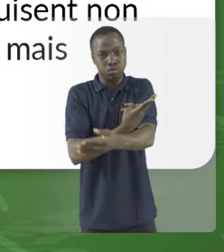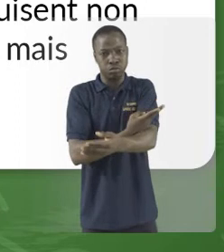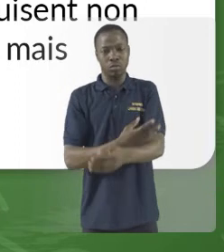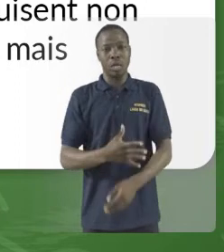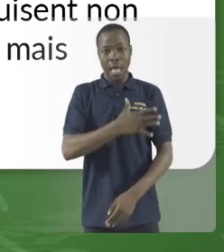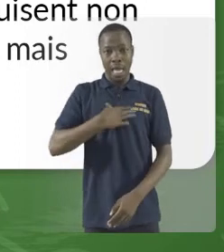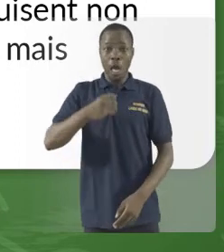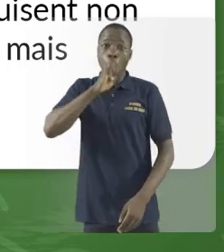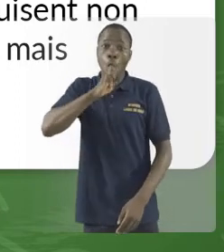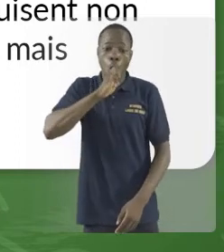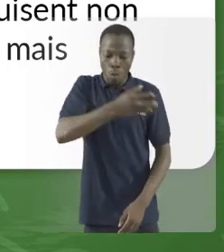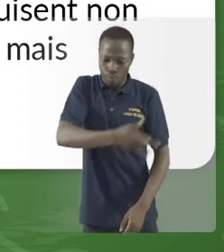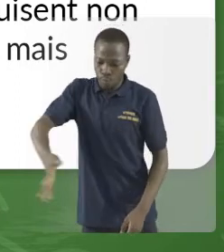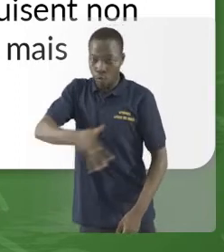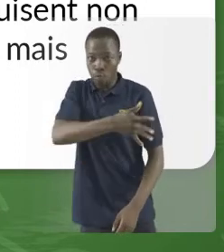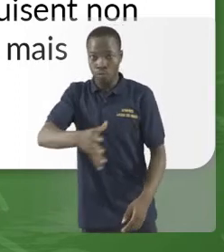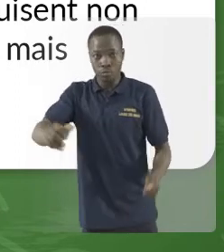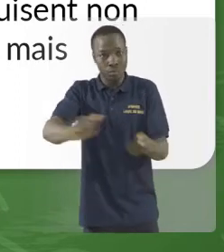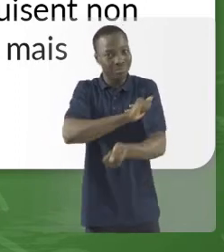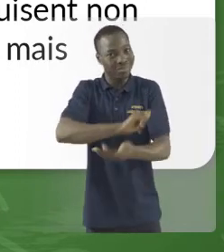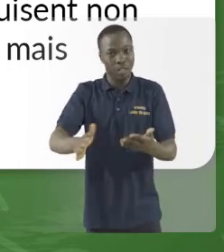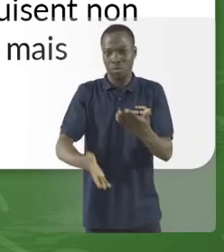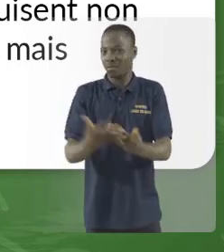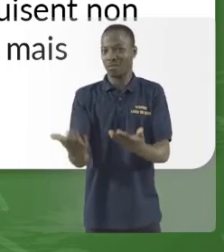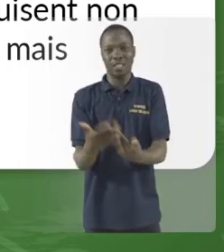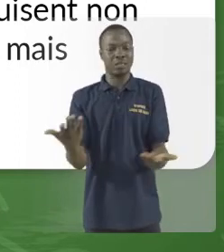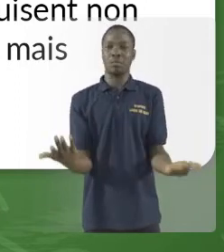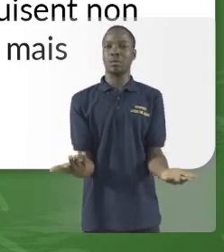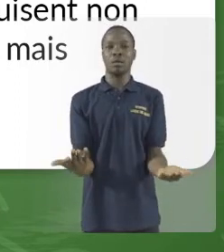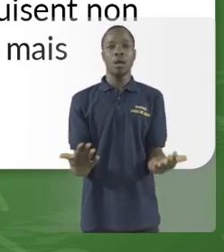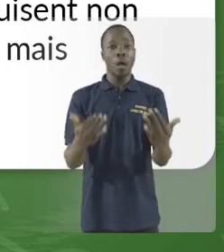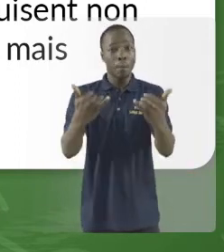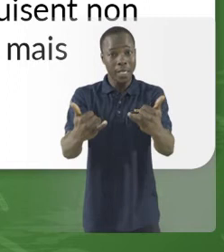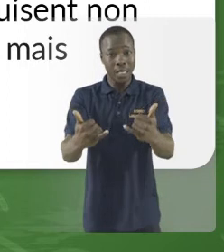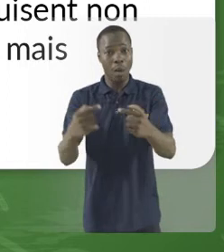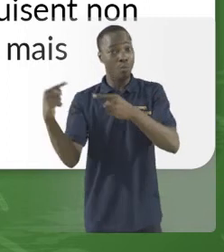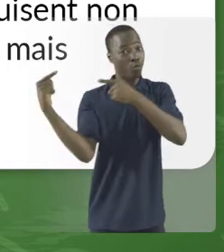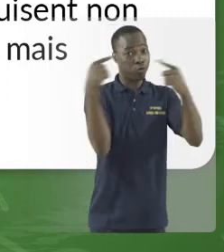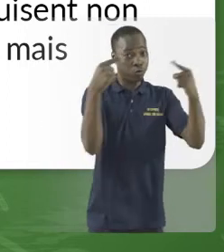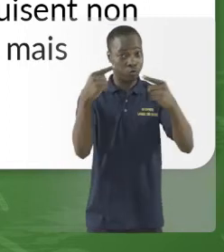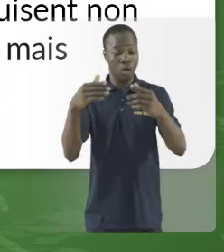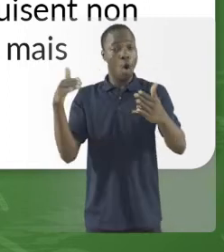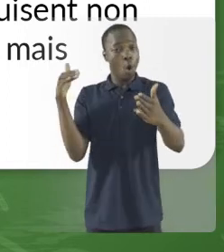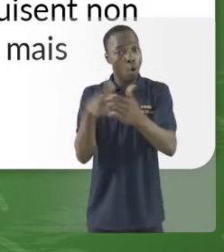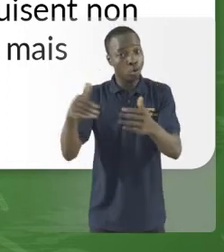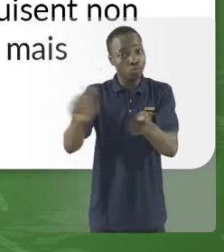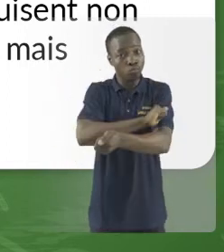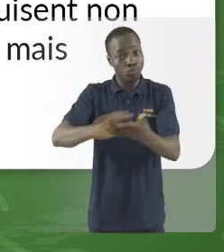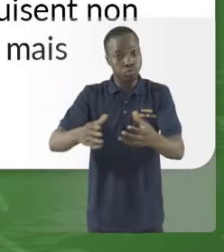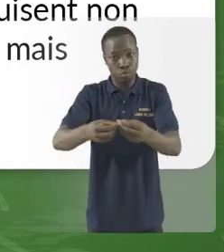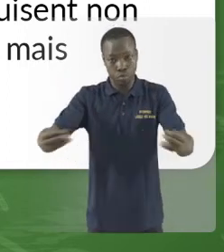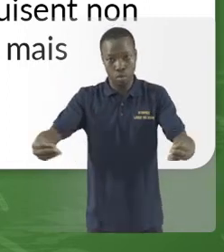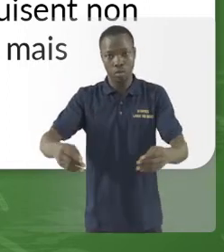actions érosives. Pour lutter contre la dégradation des sols, il